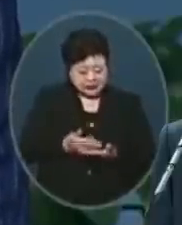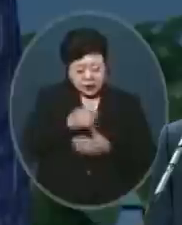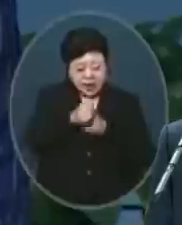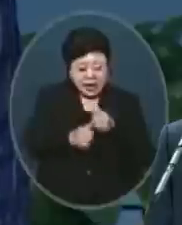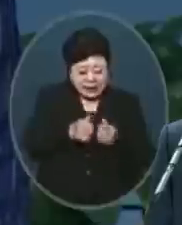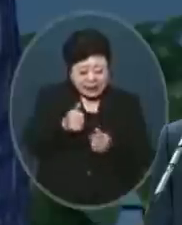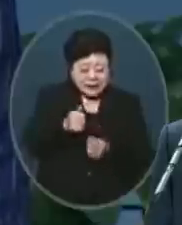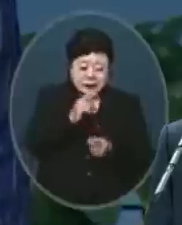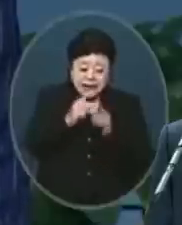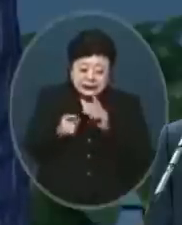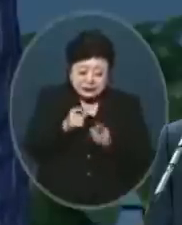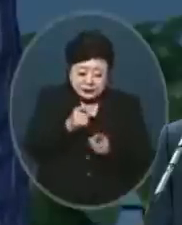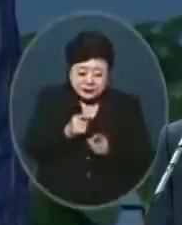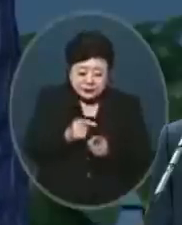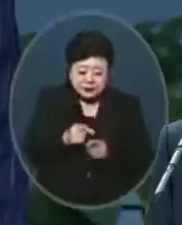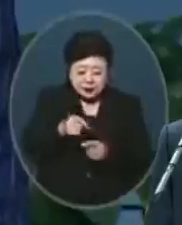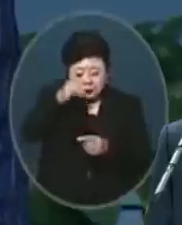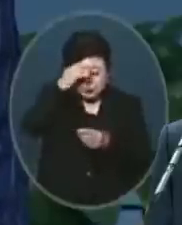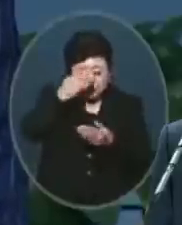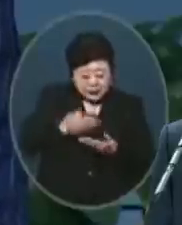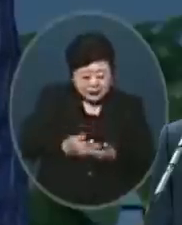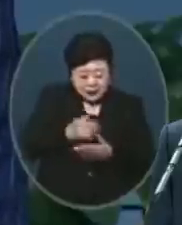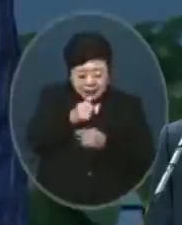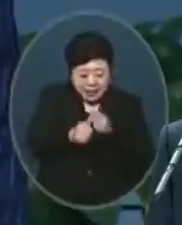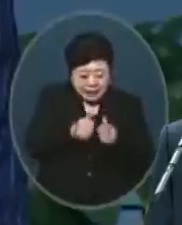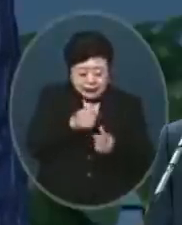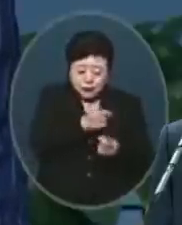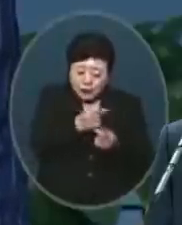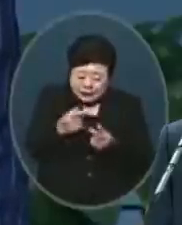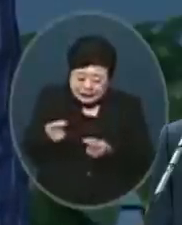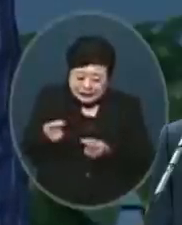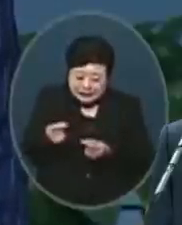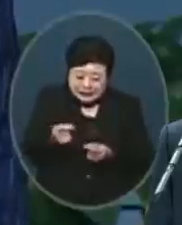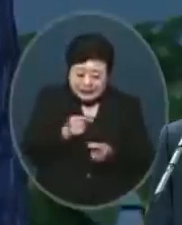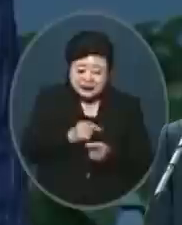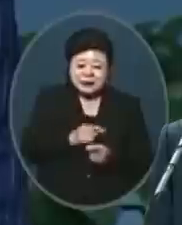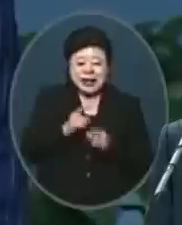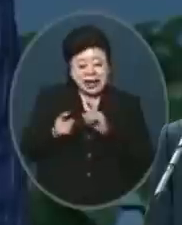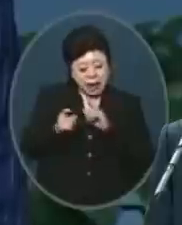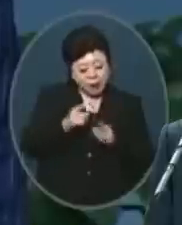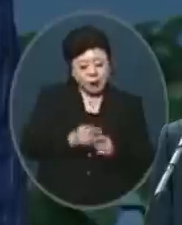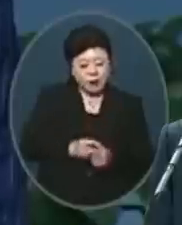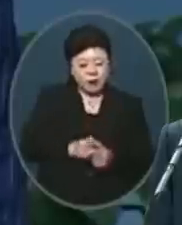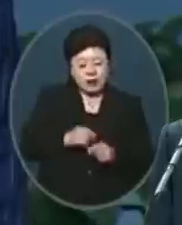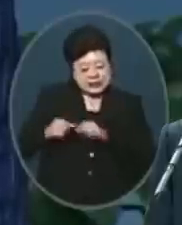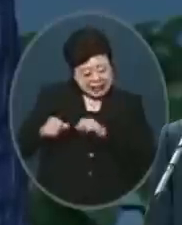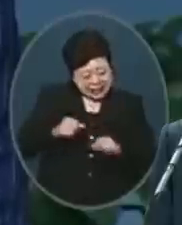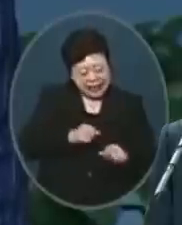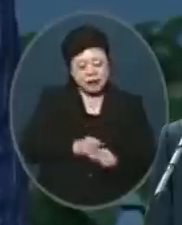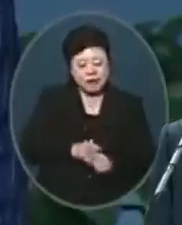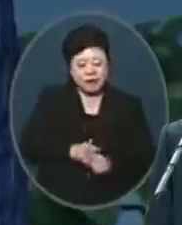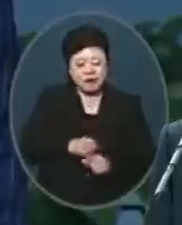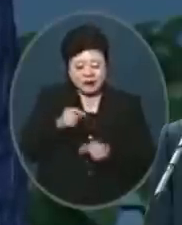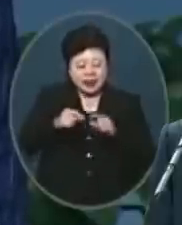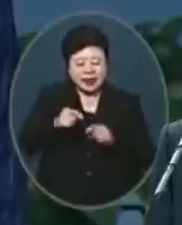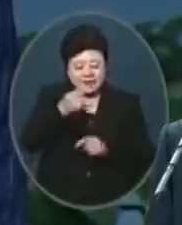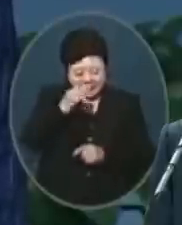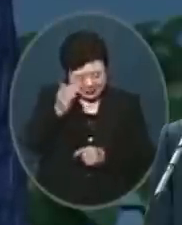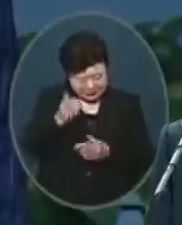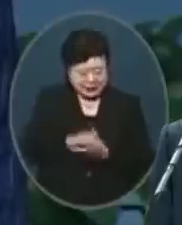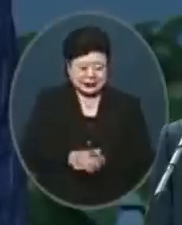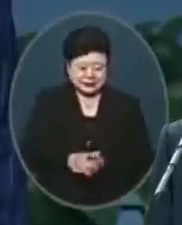하나님 말씀을 본따서 하나님처럼 말하며 생활하며 나아갈 수 있는